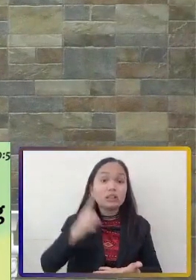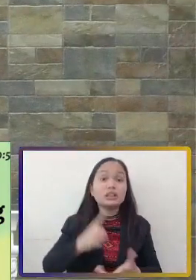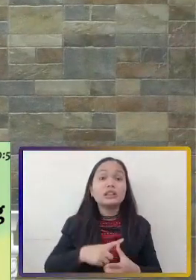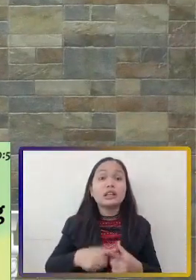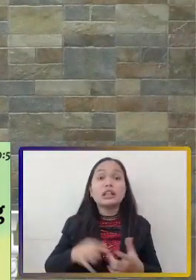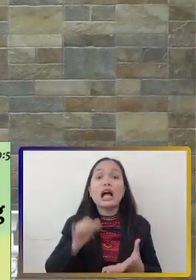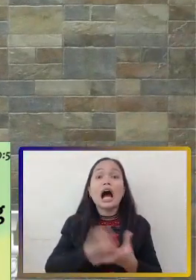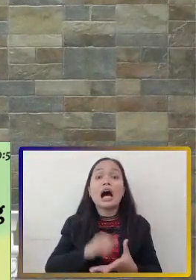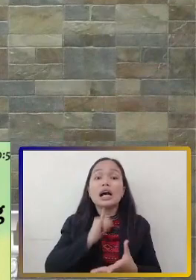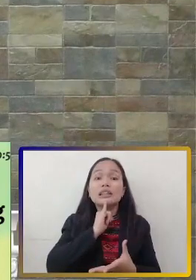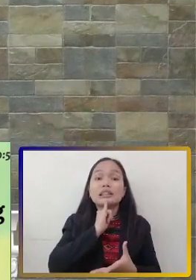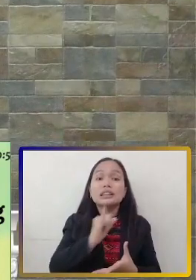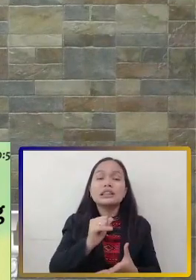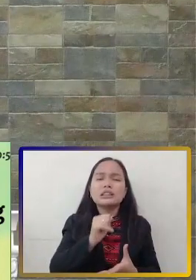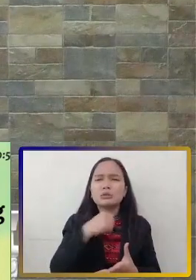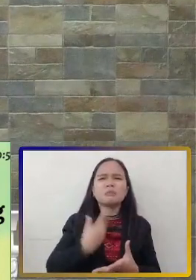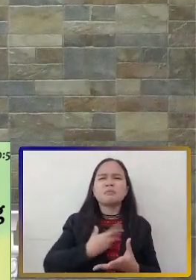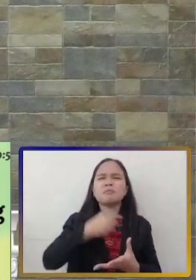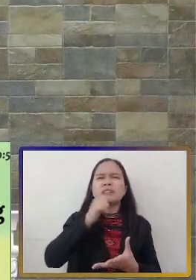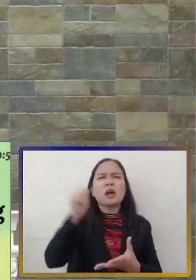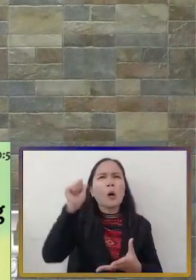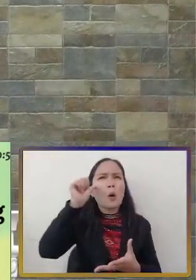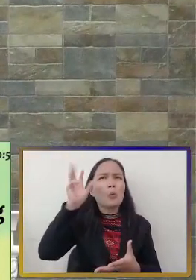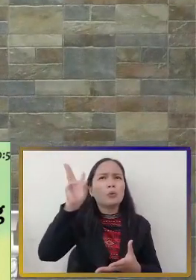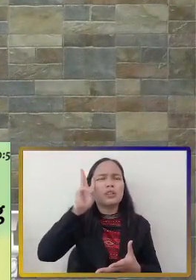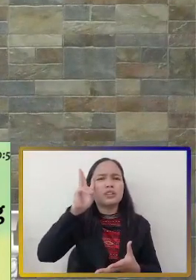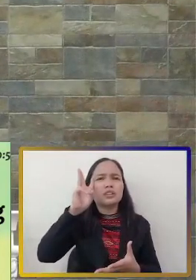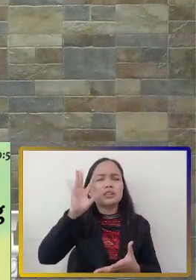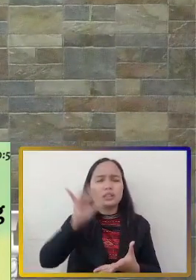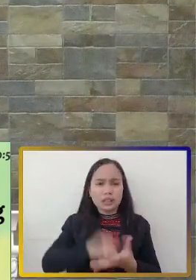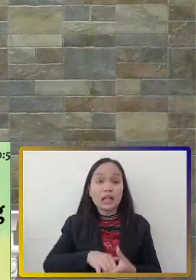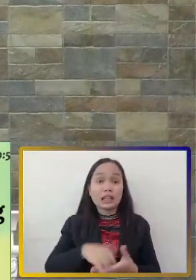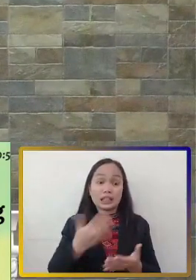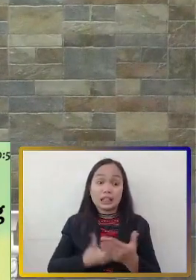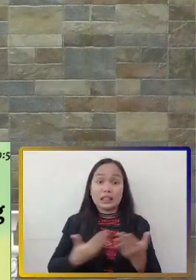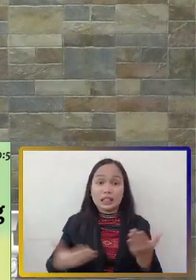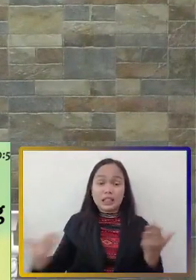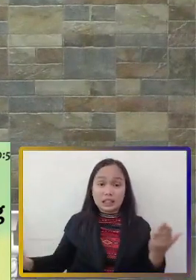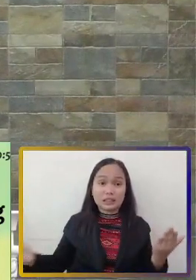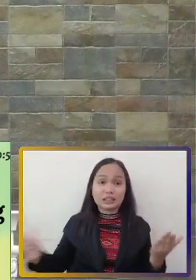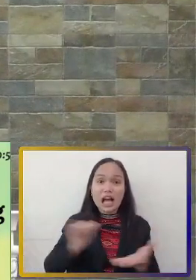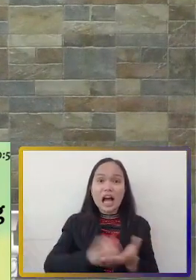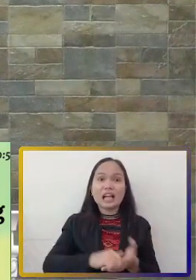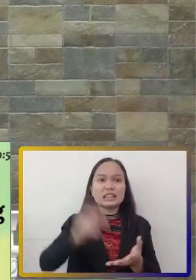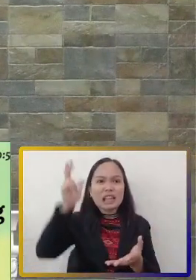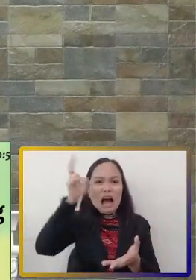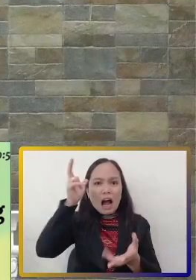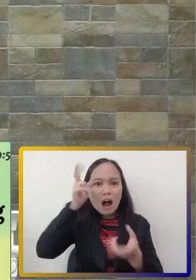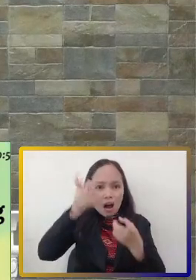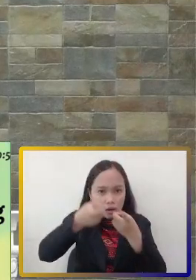hindi po natin namamalayan, kapatid? Yan ay yung ginagawang stronghold ng Diablo.